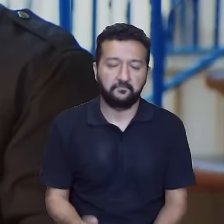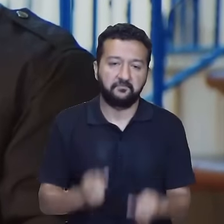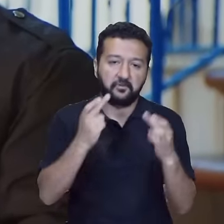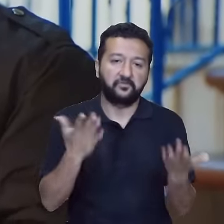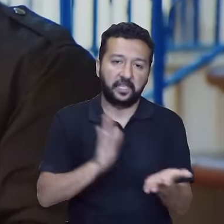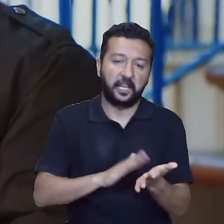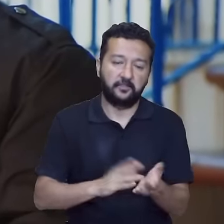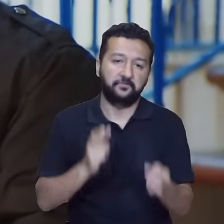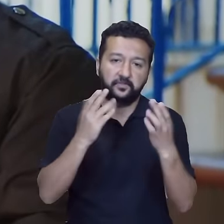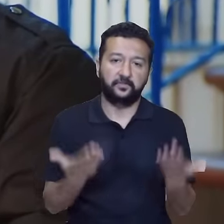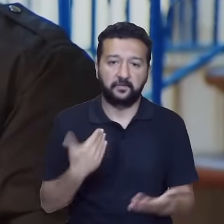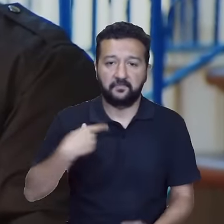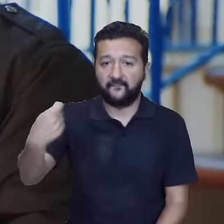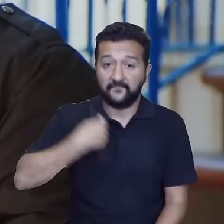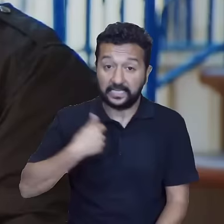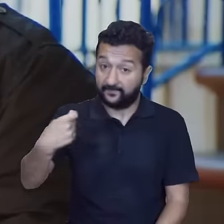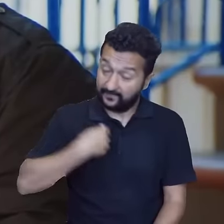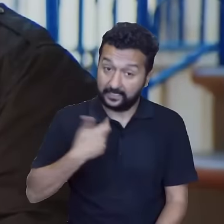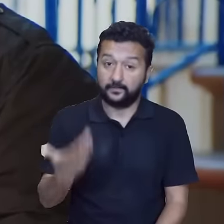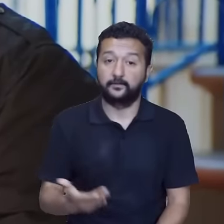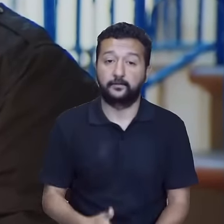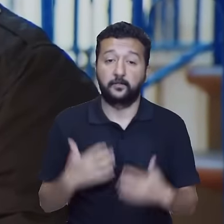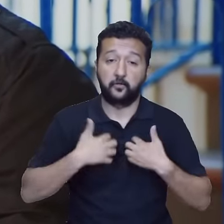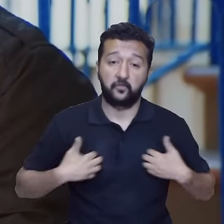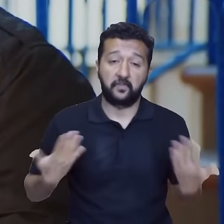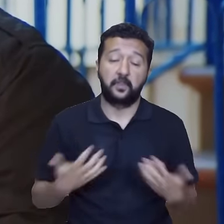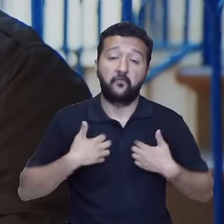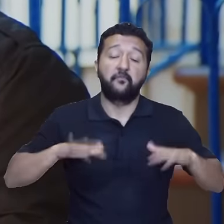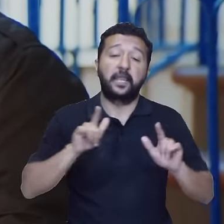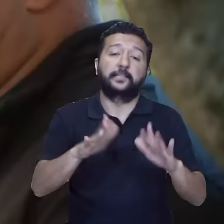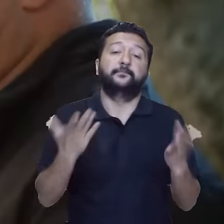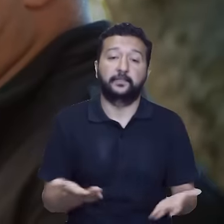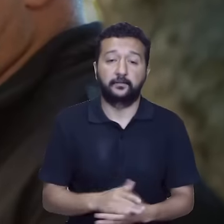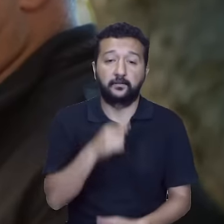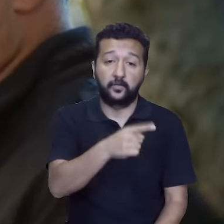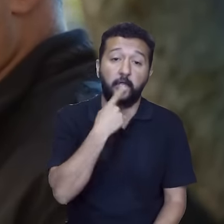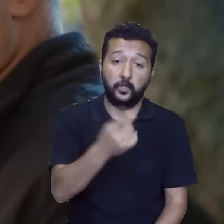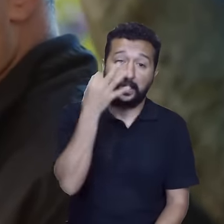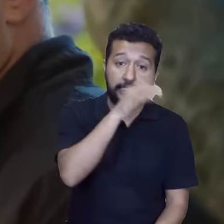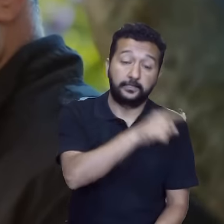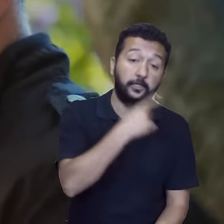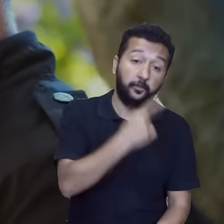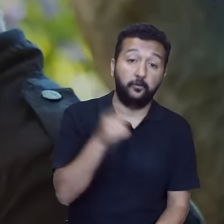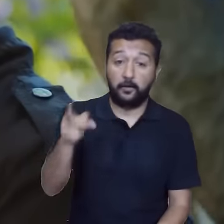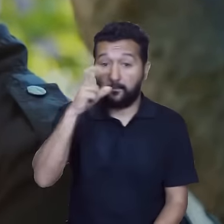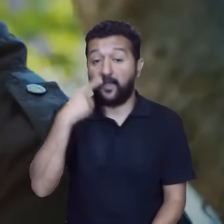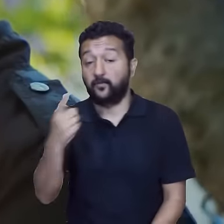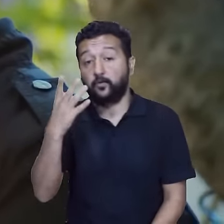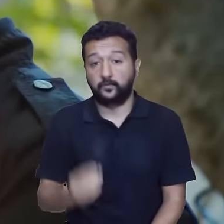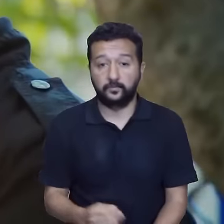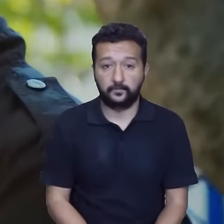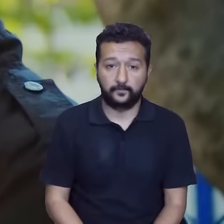Boş. Bana para ver, para. Güvensen ne, güvenmesen ne ya. O diyor yeşilin tonları olsun, bu diyor